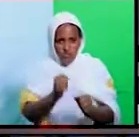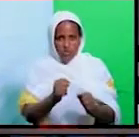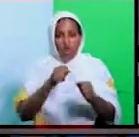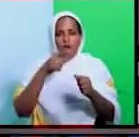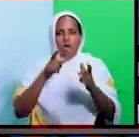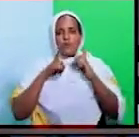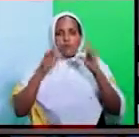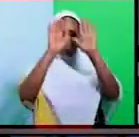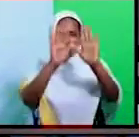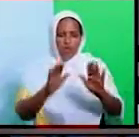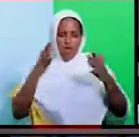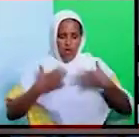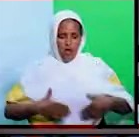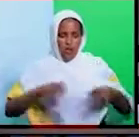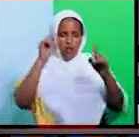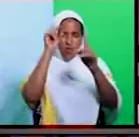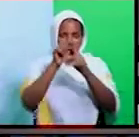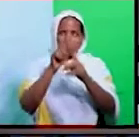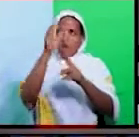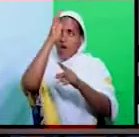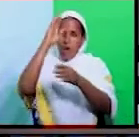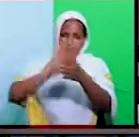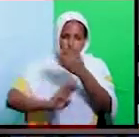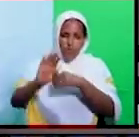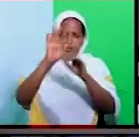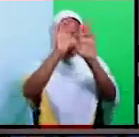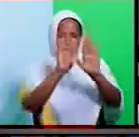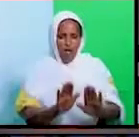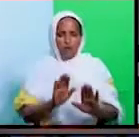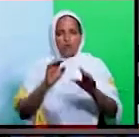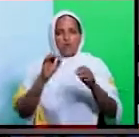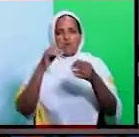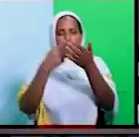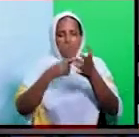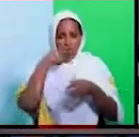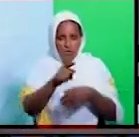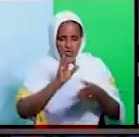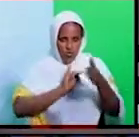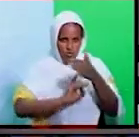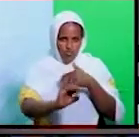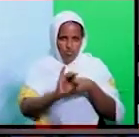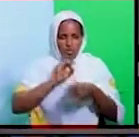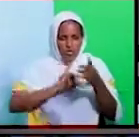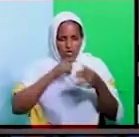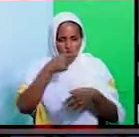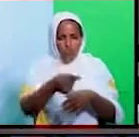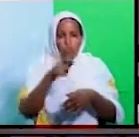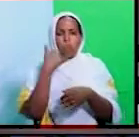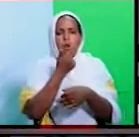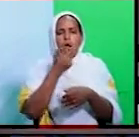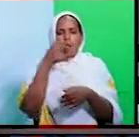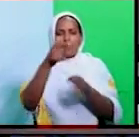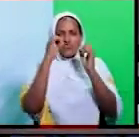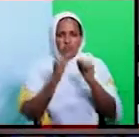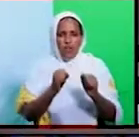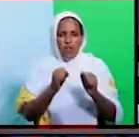ይላል እና እግዚአብሔር የቃላት አሰካክ ያረፍተ ነገር አሰራር የግራመር መምህር አይደለም እግዚአብሔር ውስጥ ያለውን ሐሳብ ነው እግዚአብሔር